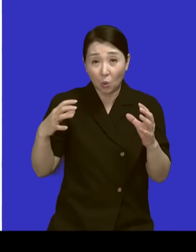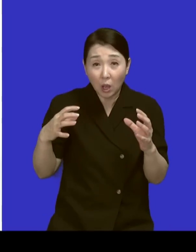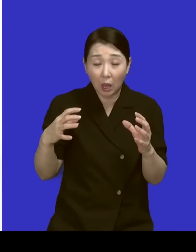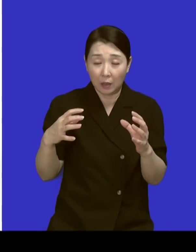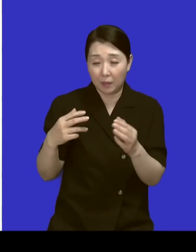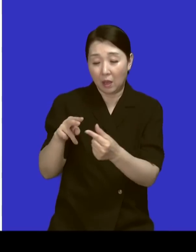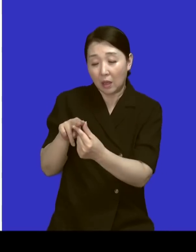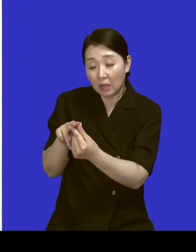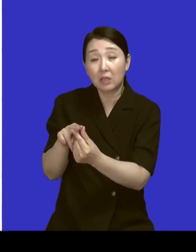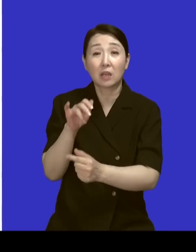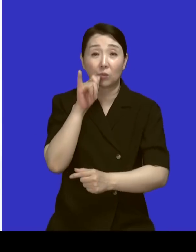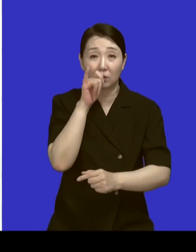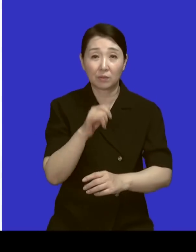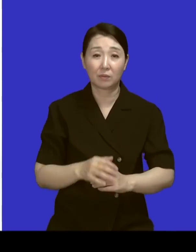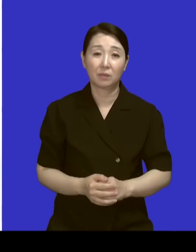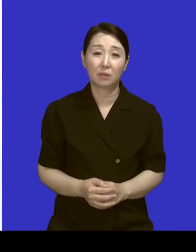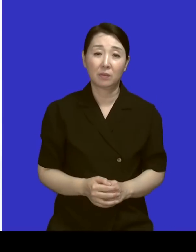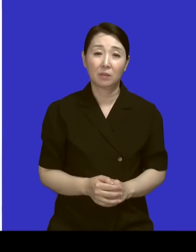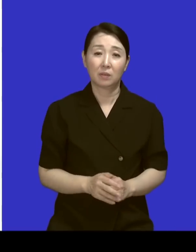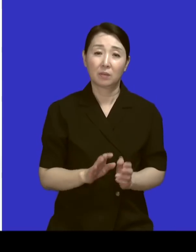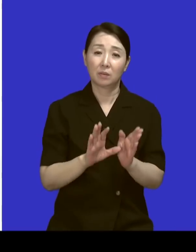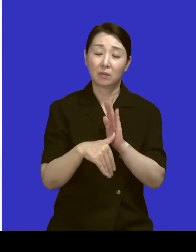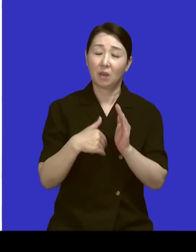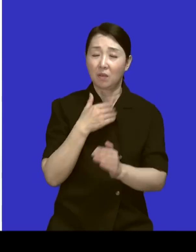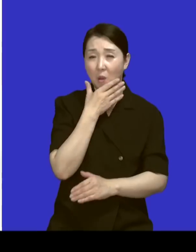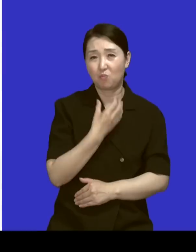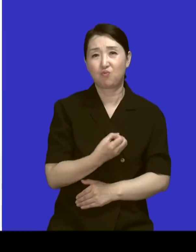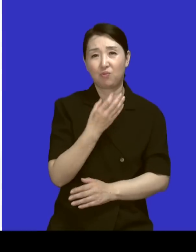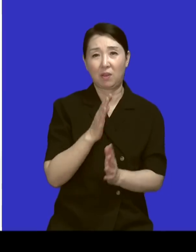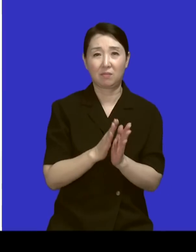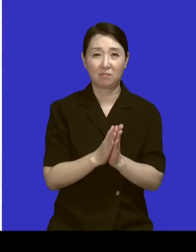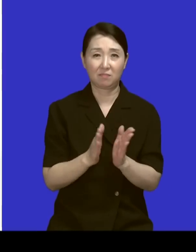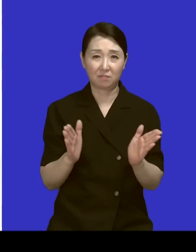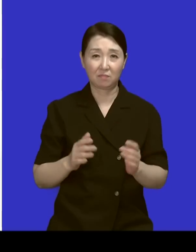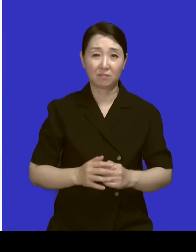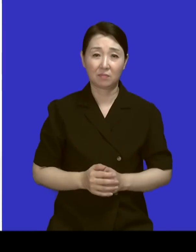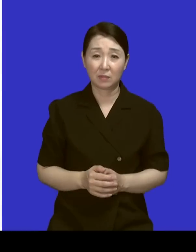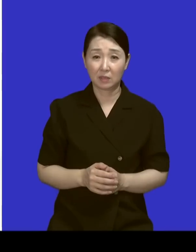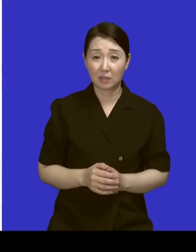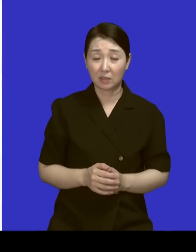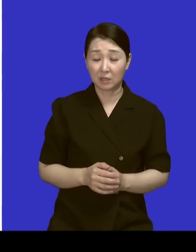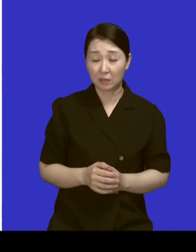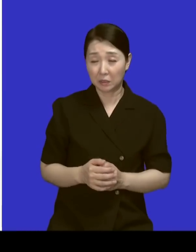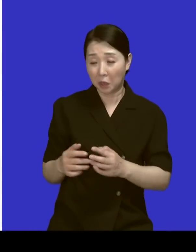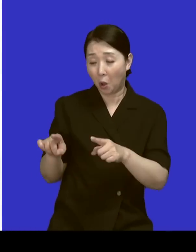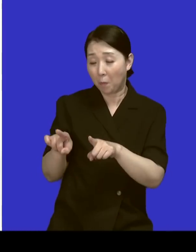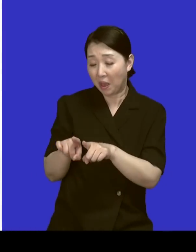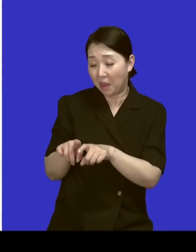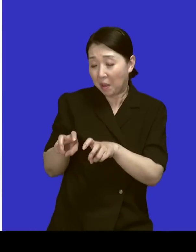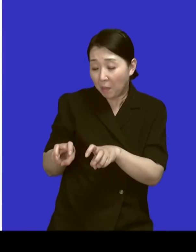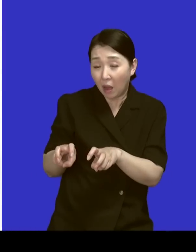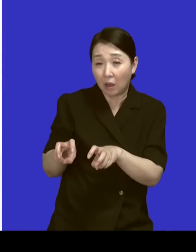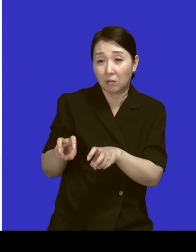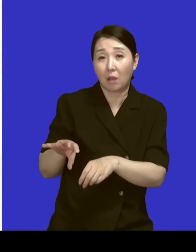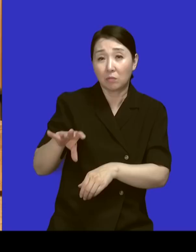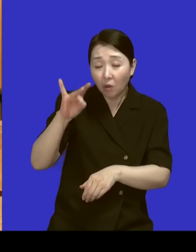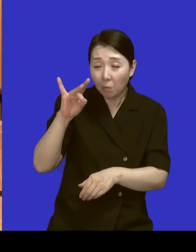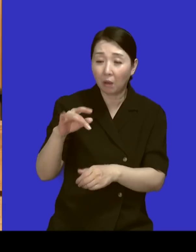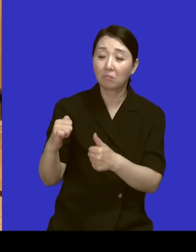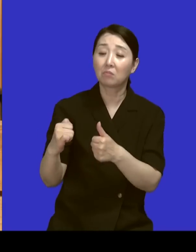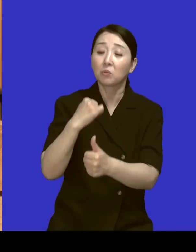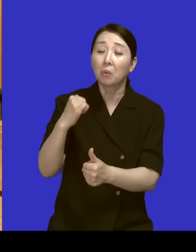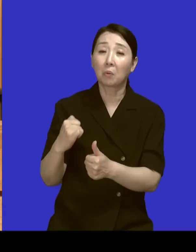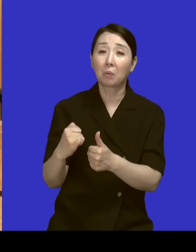되었어요. 예. 근데 그게 좀 저로서는 불행이었던 것 같아요. 그 짝꿍이 처음에는 그냥 저를 한 대씩 때리기